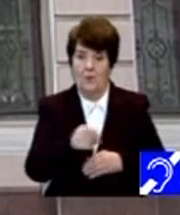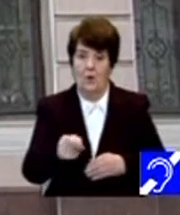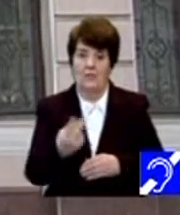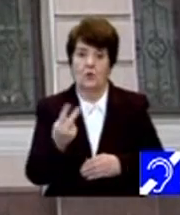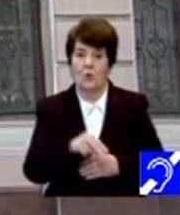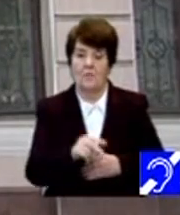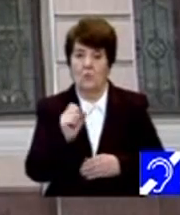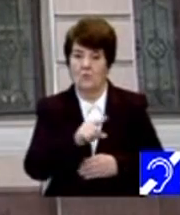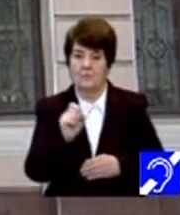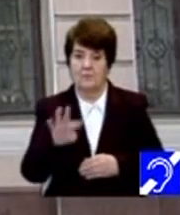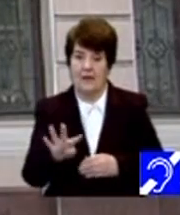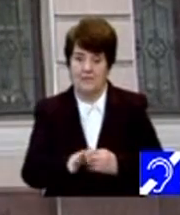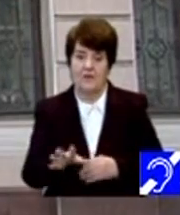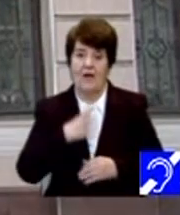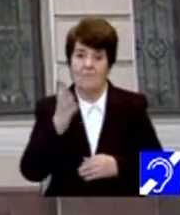târziu, în perioada